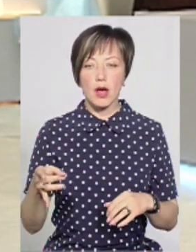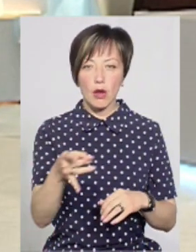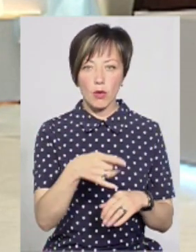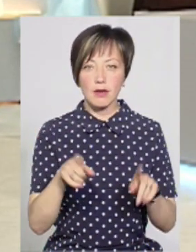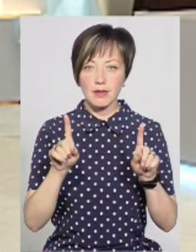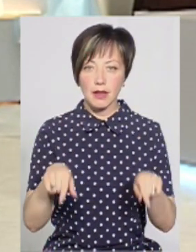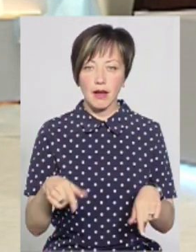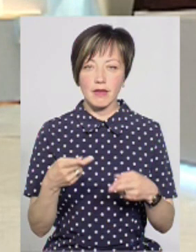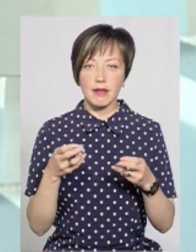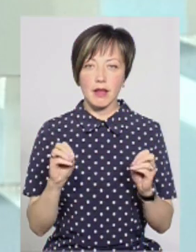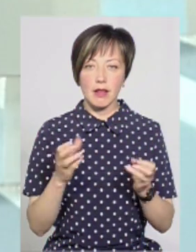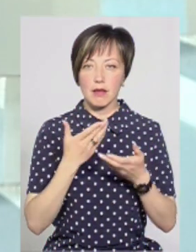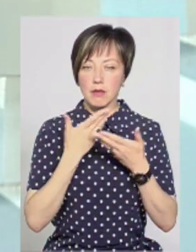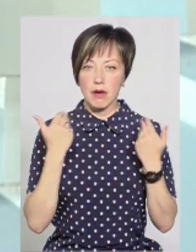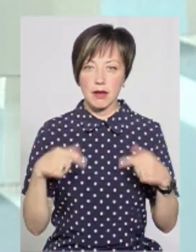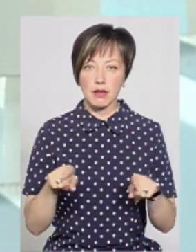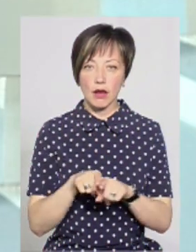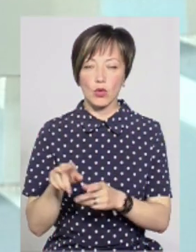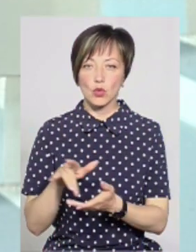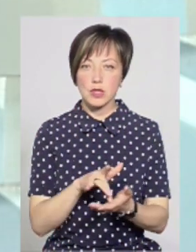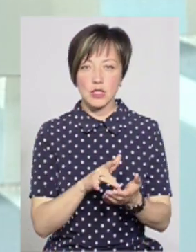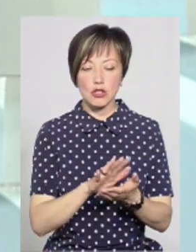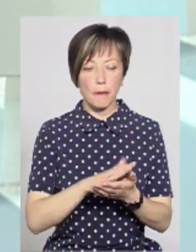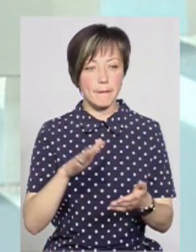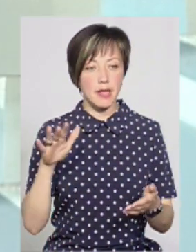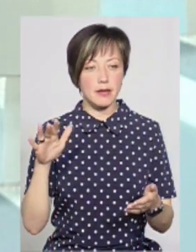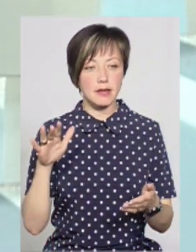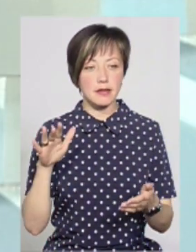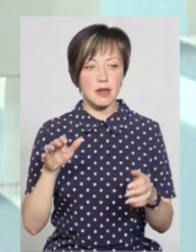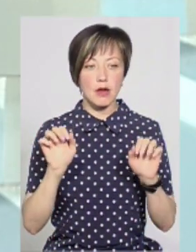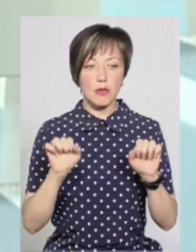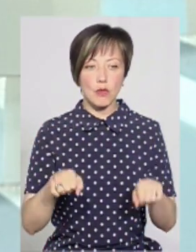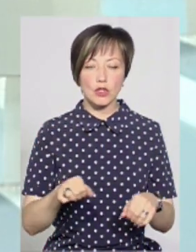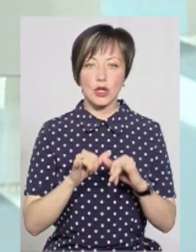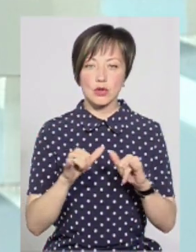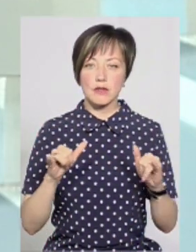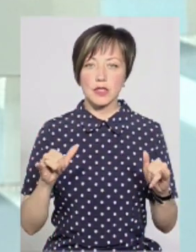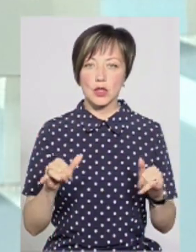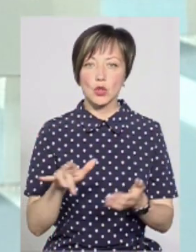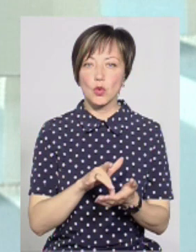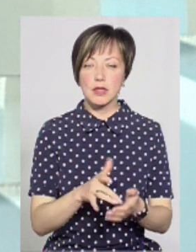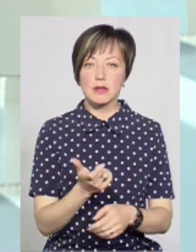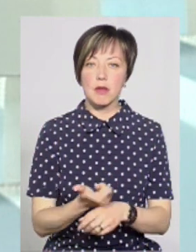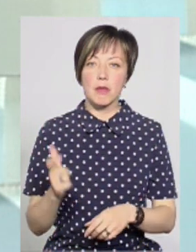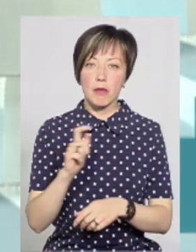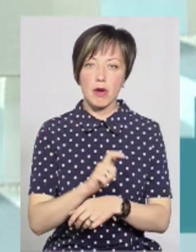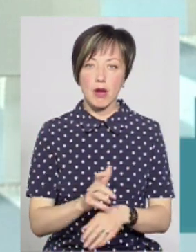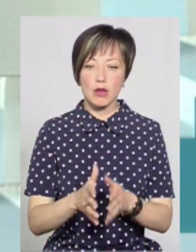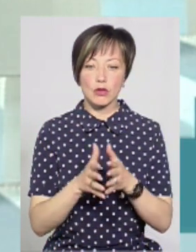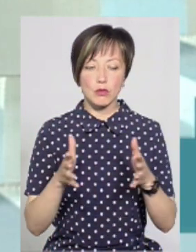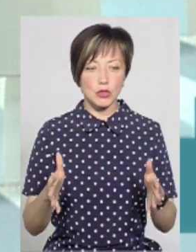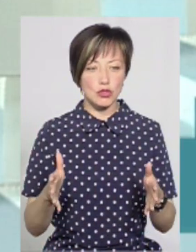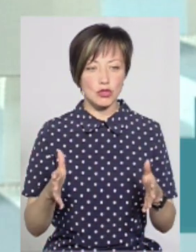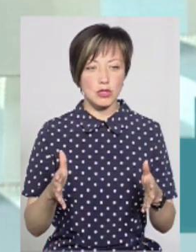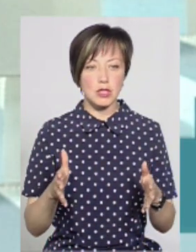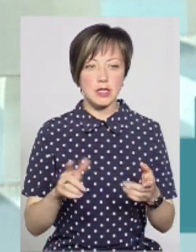регіонах, навіть там, де немає таких туристичних перлин, можна розвинути туризм набагато більше, тому